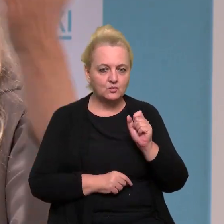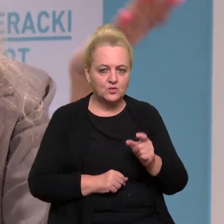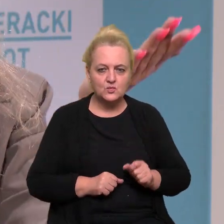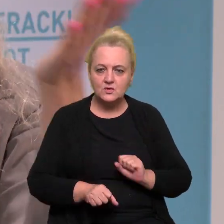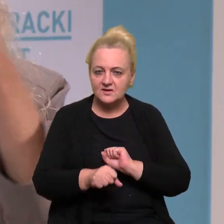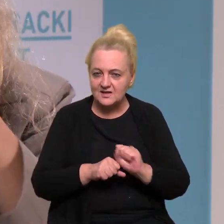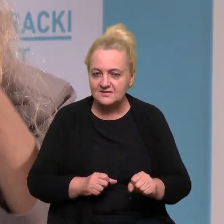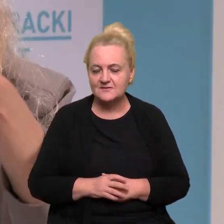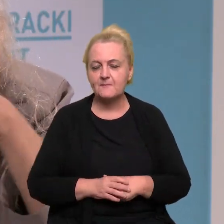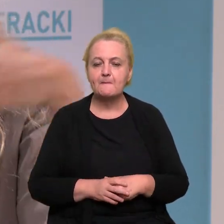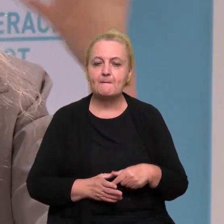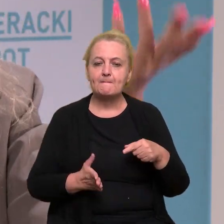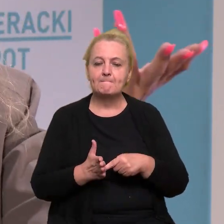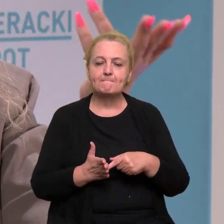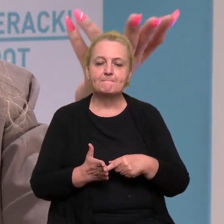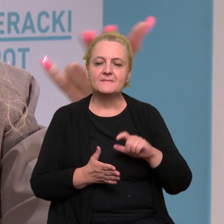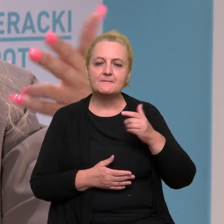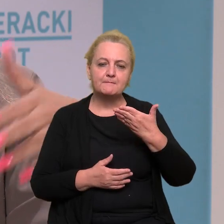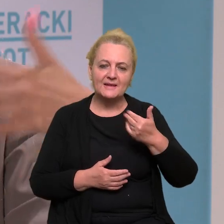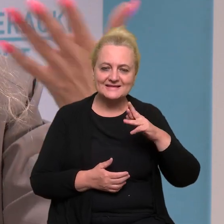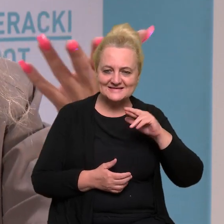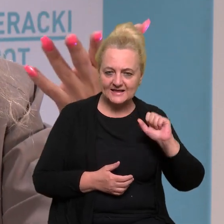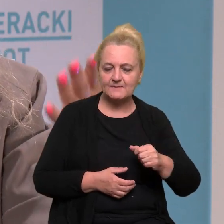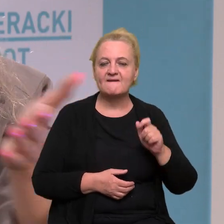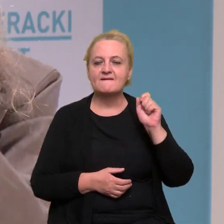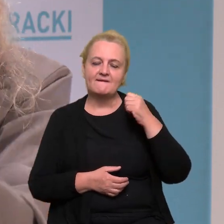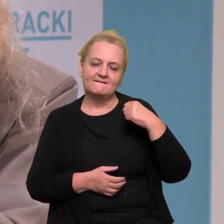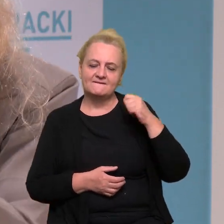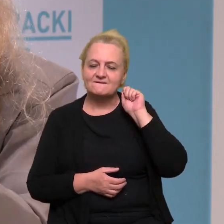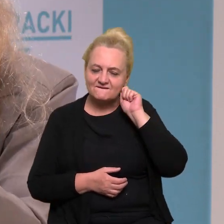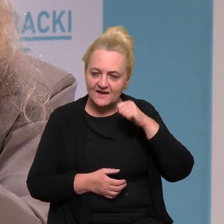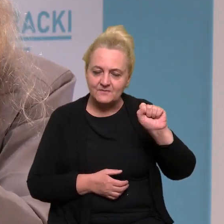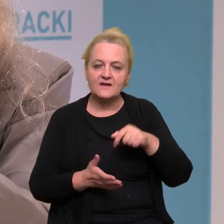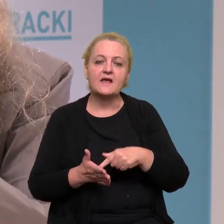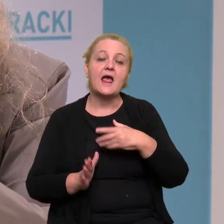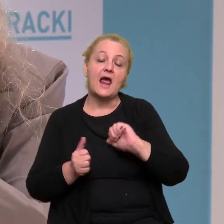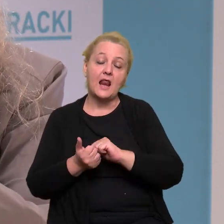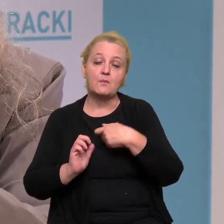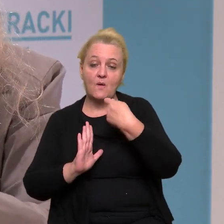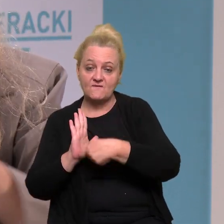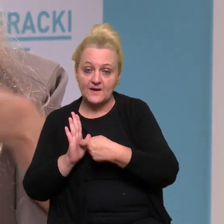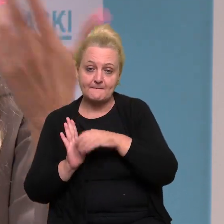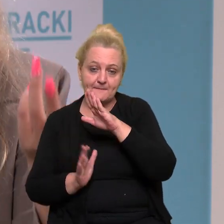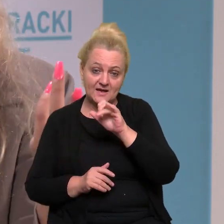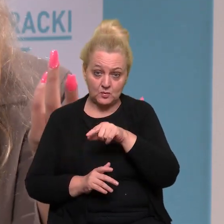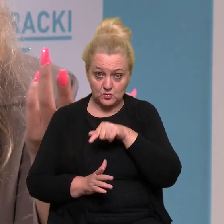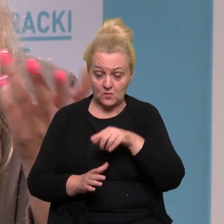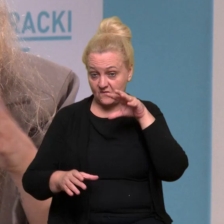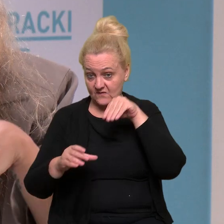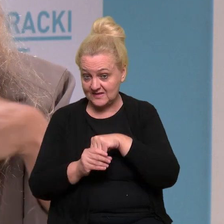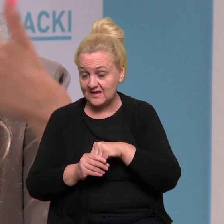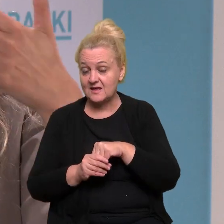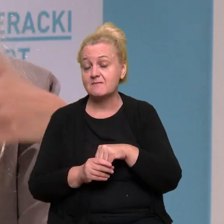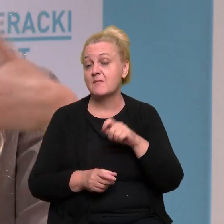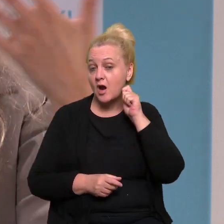istnieją. Mainstream, feminizm, tak, czy film Barbie może być feministyczny, czy to jest